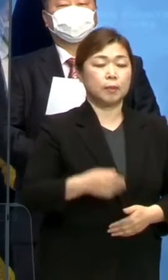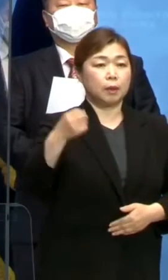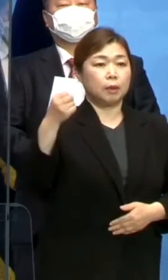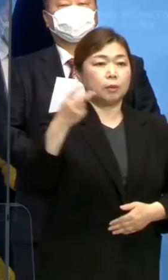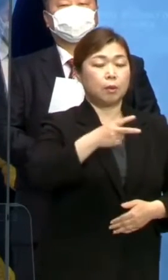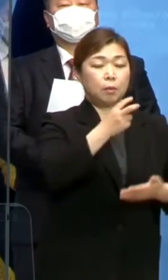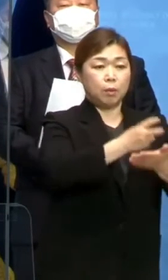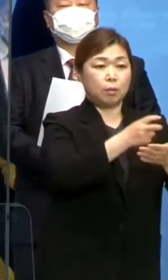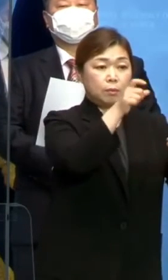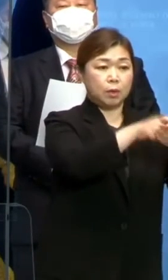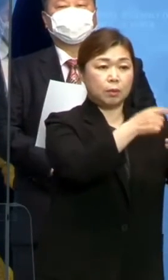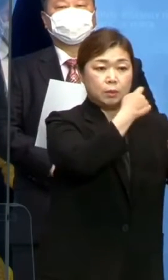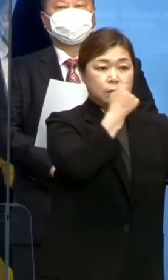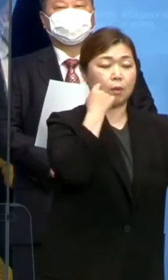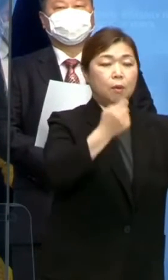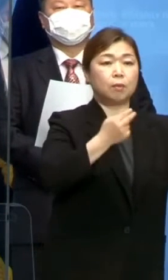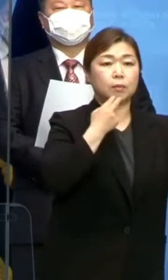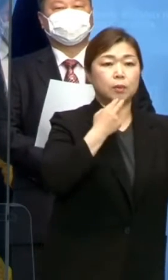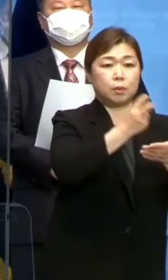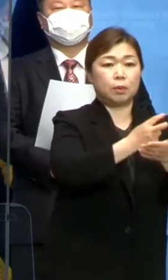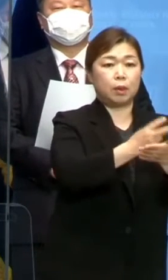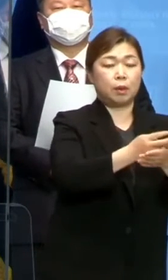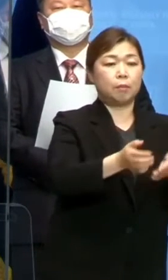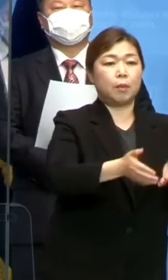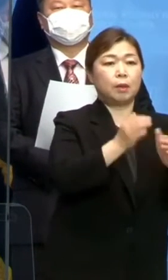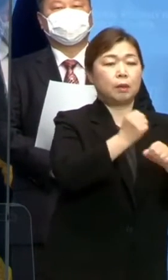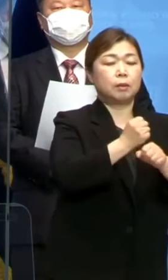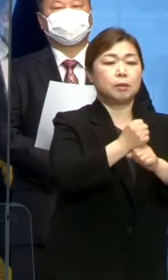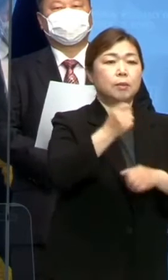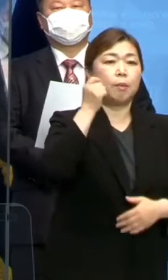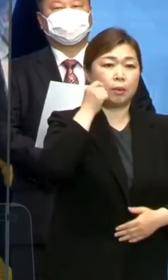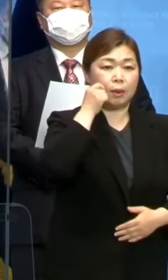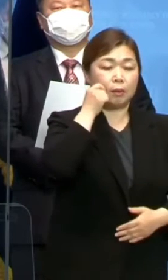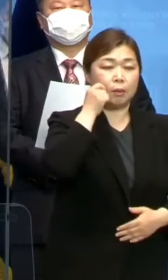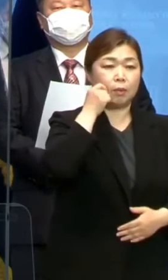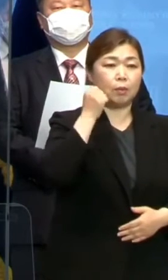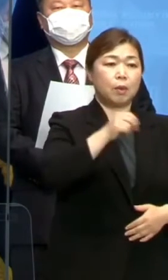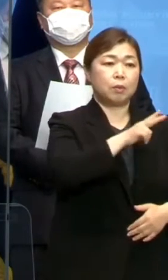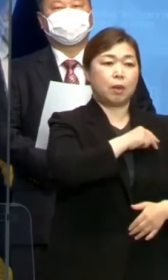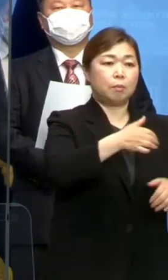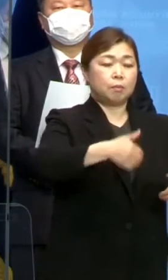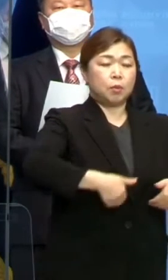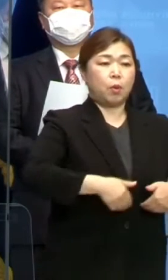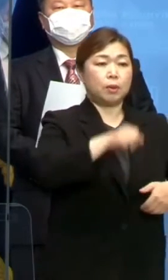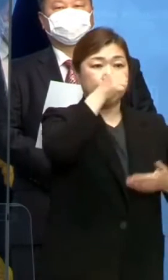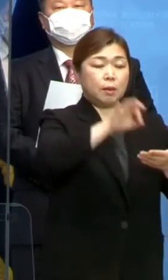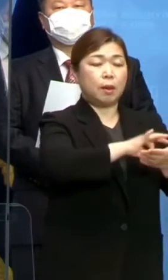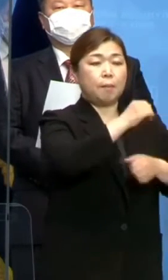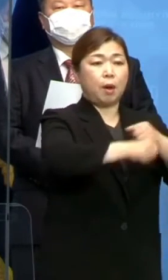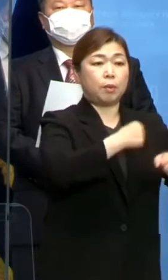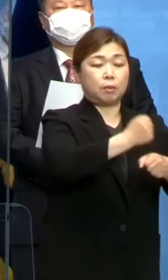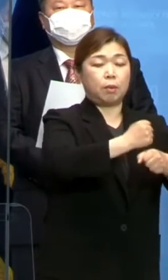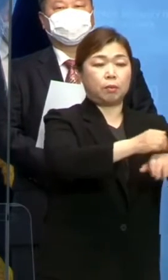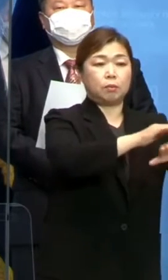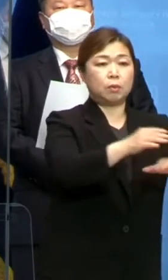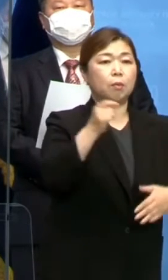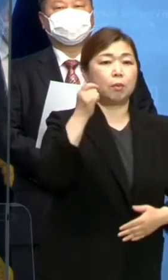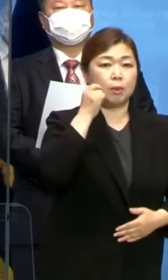법령 의 근거가 없는 조른 만두 수조차 없고 위해 필요한 예산 마저 마음대로 평생 하지